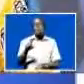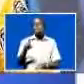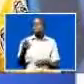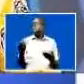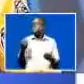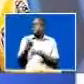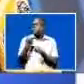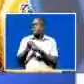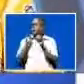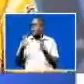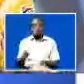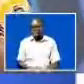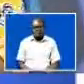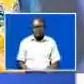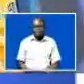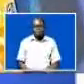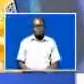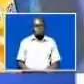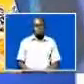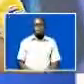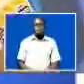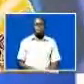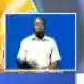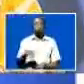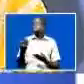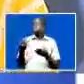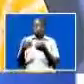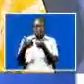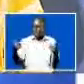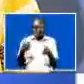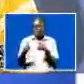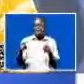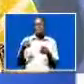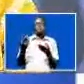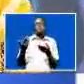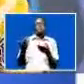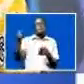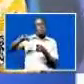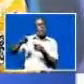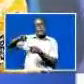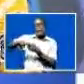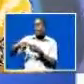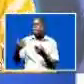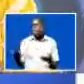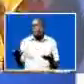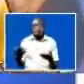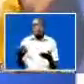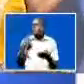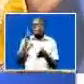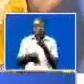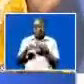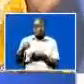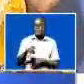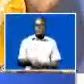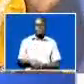ukujiti? Unajitia. Mambo ambayo wayaeka mara mbili pasipokuwa ya mara mbili wayachukua mara 3 wayaeka yafanye nini? Ndio mkasema ati